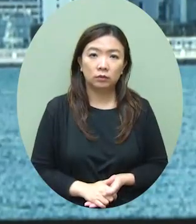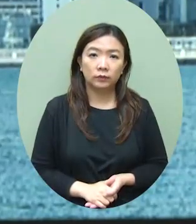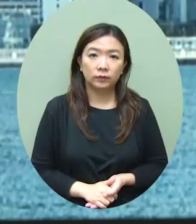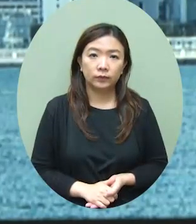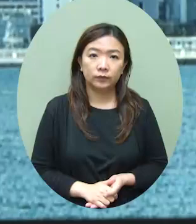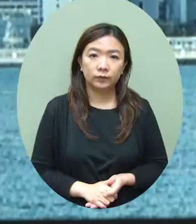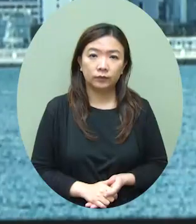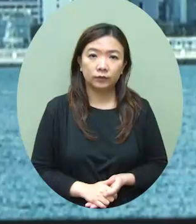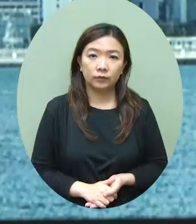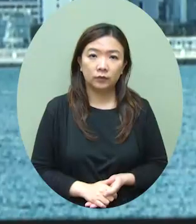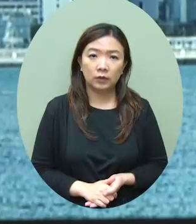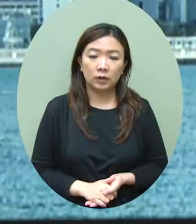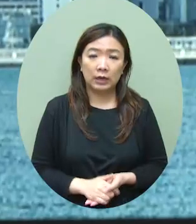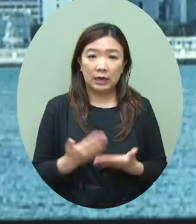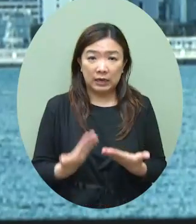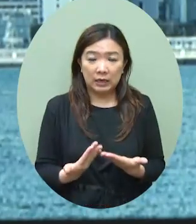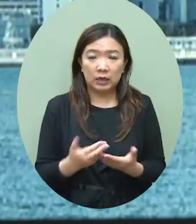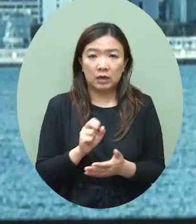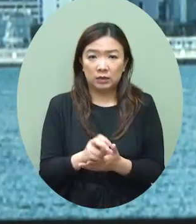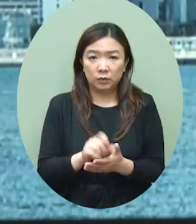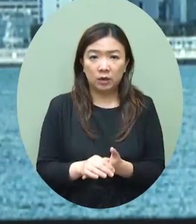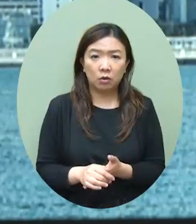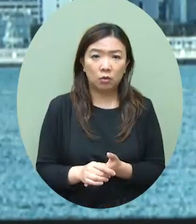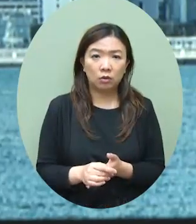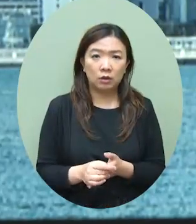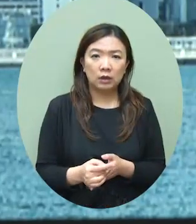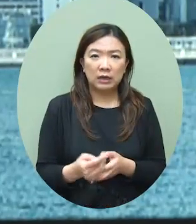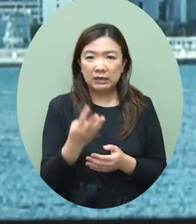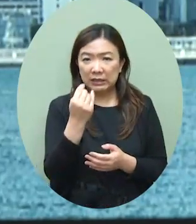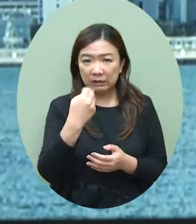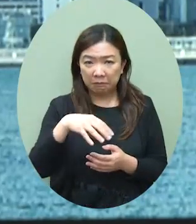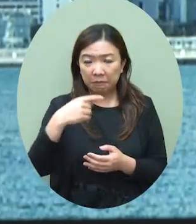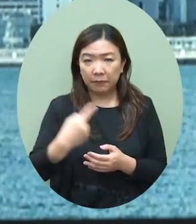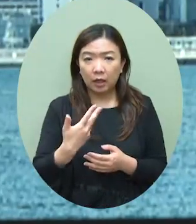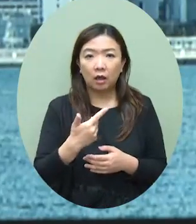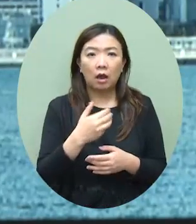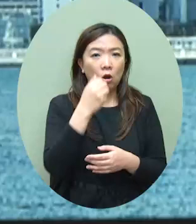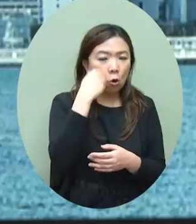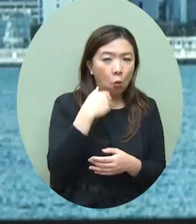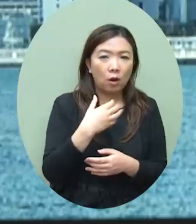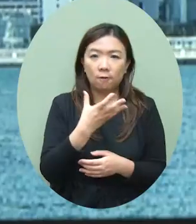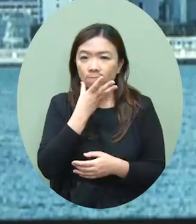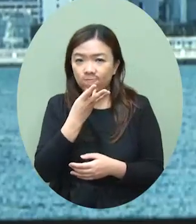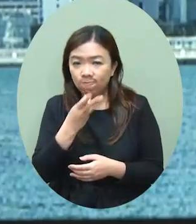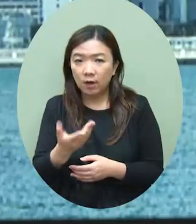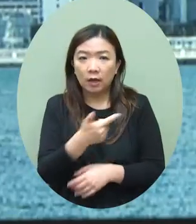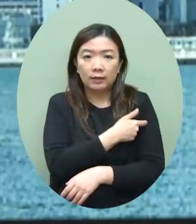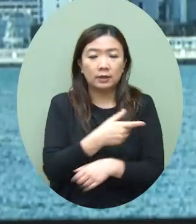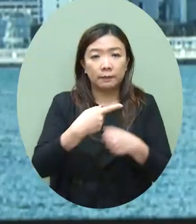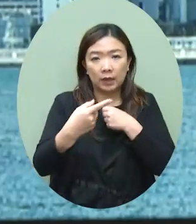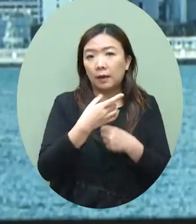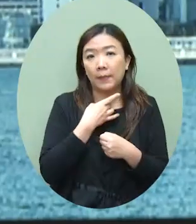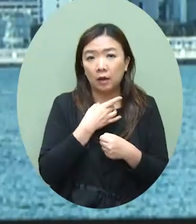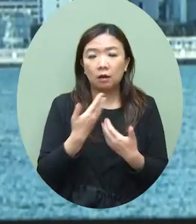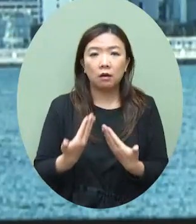嘅數十萬嘅市民一長一幼未打第一針咧，係令人非常之擔心。所以喺呢度都